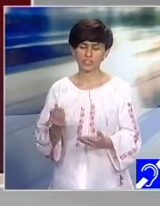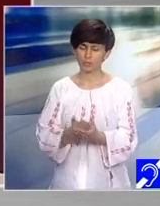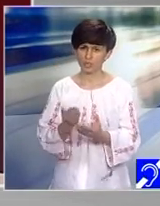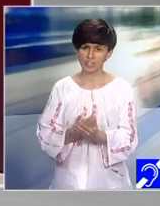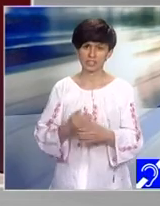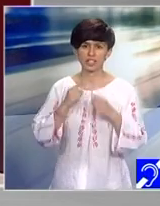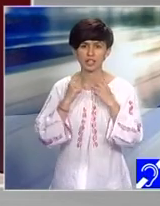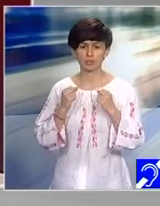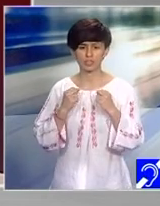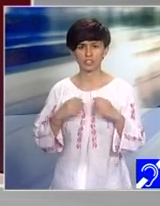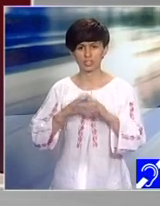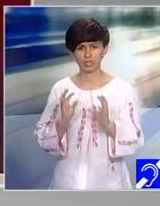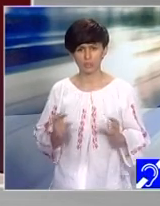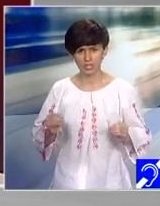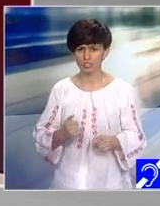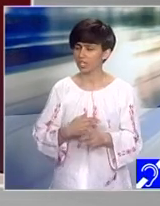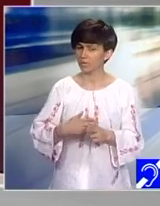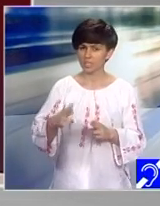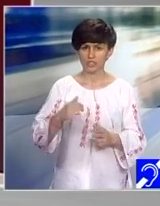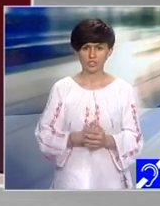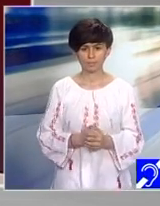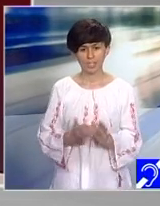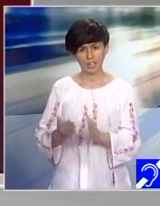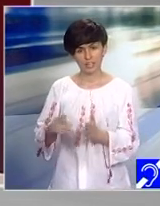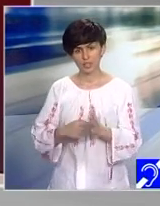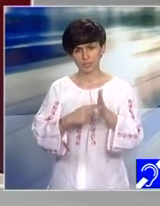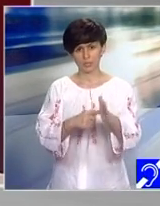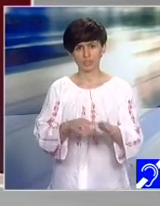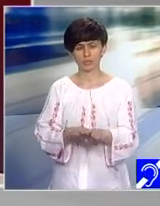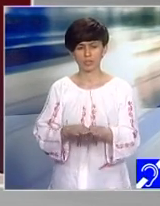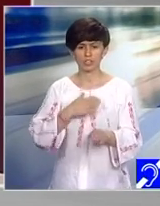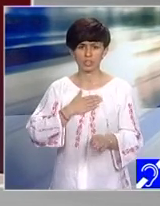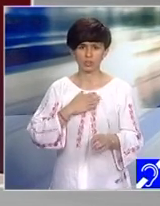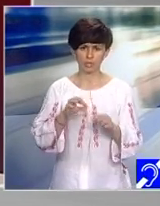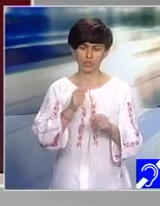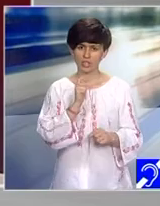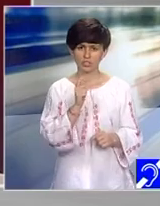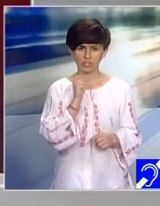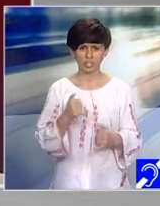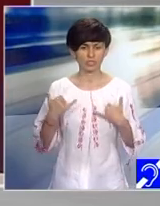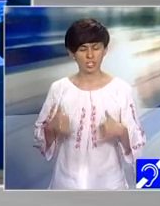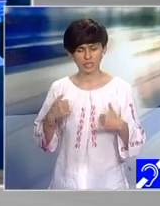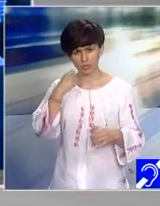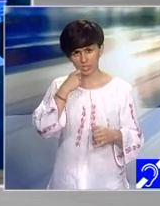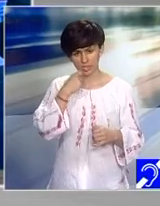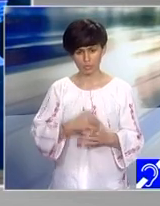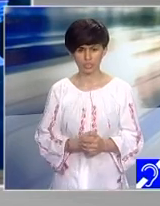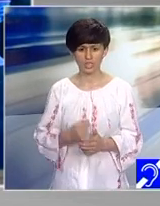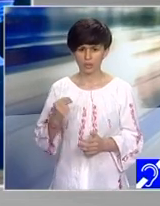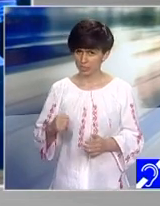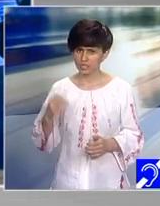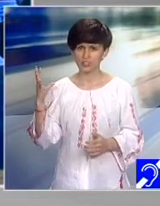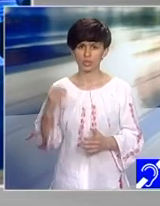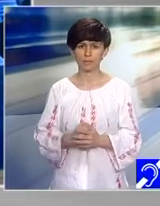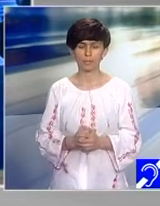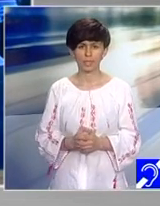Dar înainte, vi-l prezint pe coechipierul meu de astăzi, jurnalistul Mihai Prodan de la Actual de Cluj. Bună ziua, Mihai, bine ai revenit! Bună ziua,